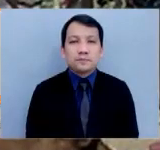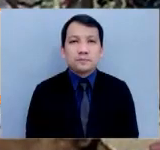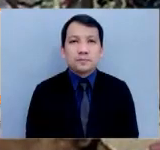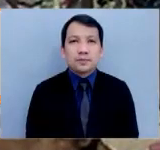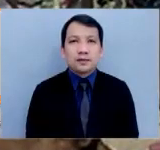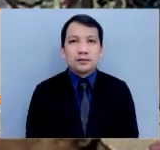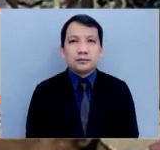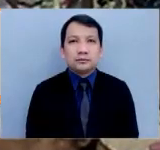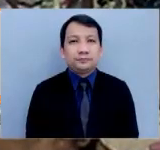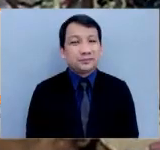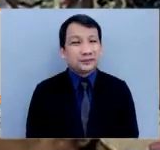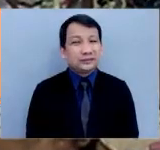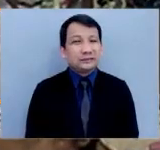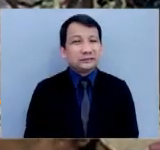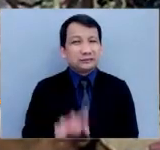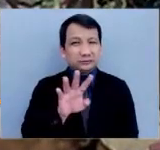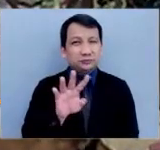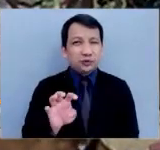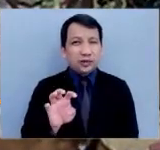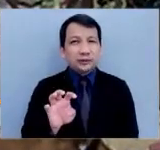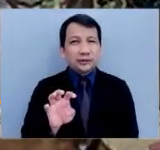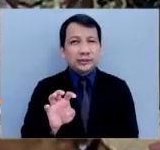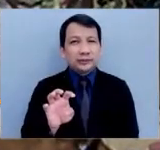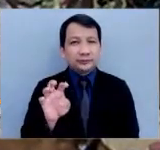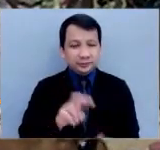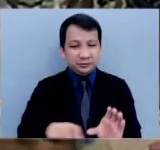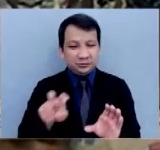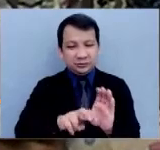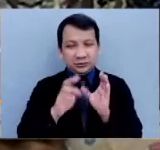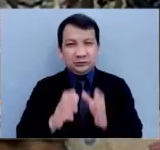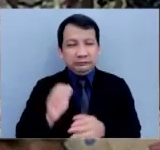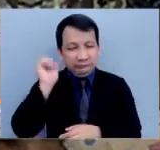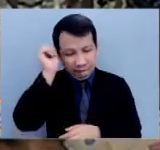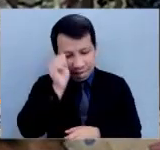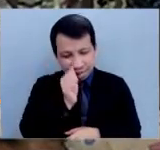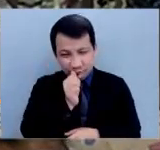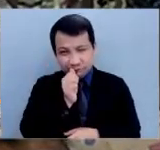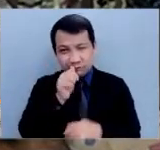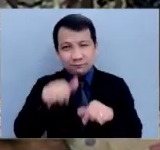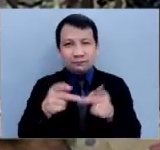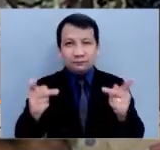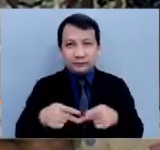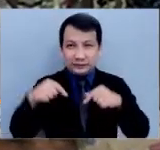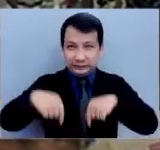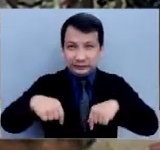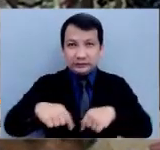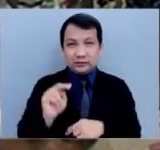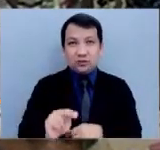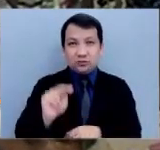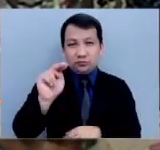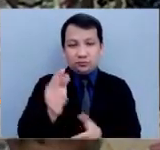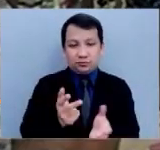Gretchen, aabot na sa 400 mga pasahero ang nagtitiis lamang dito sa drop-off area ng mga pasahero dito sa Northport